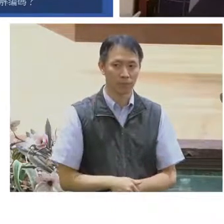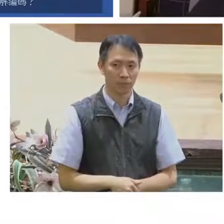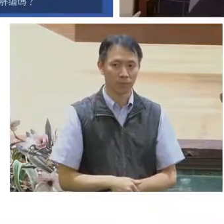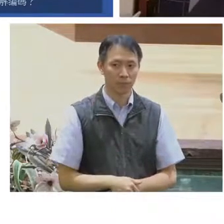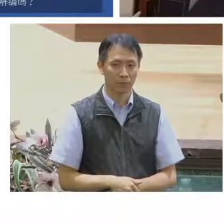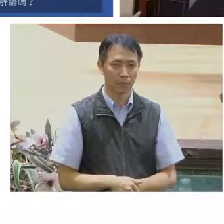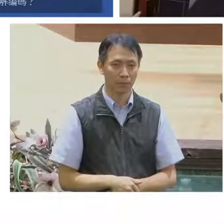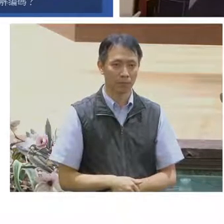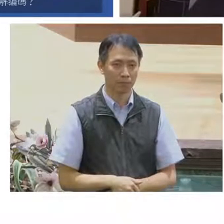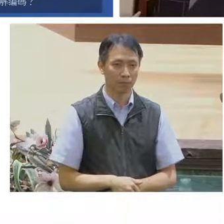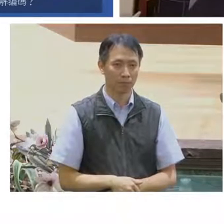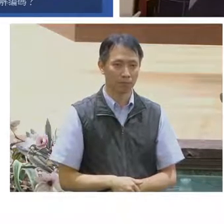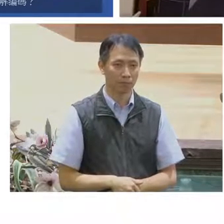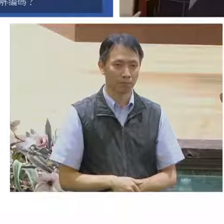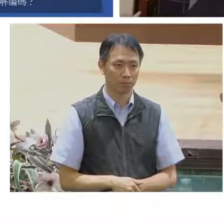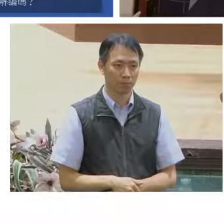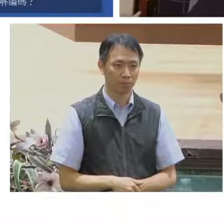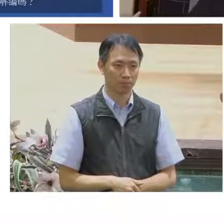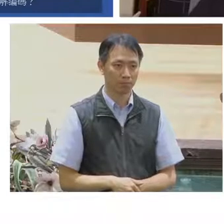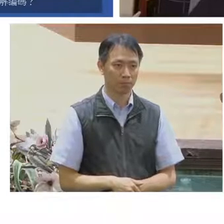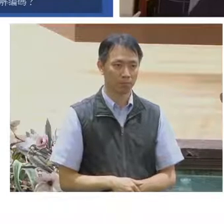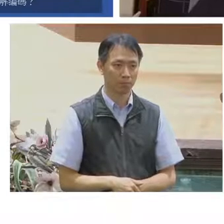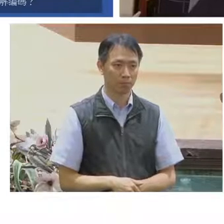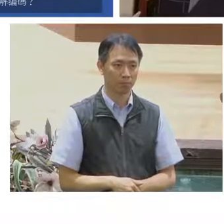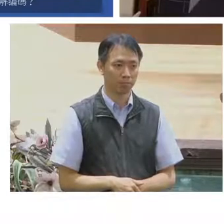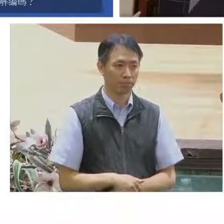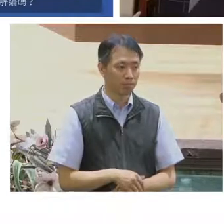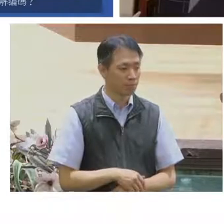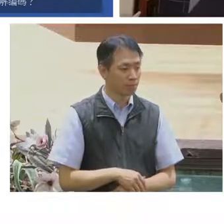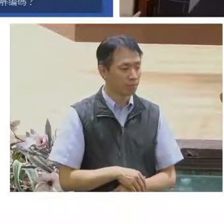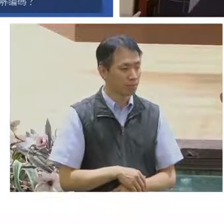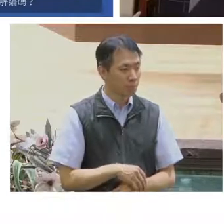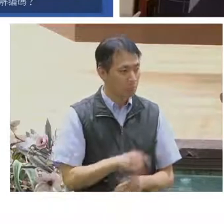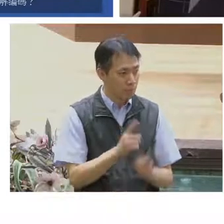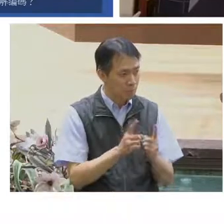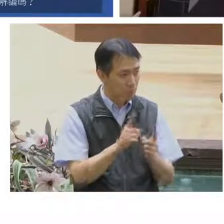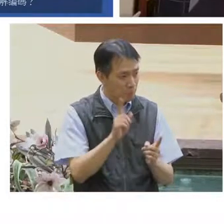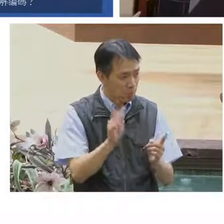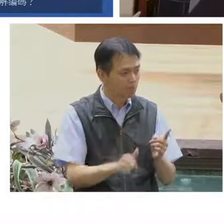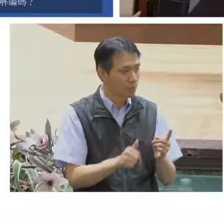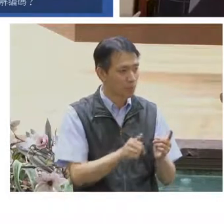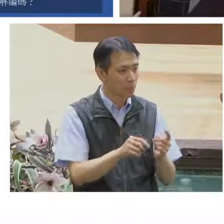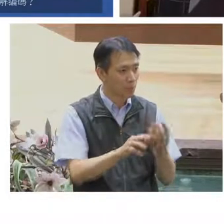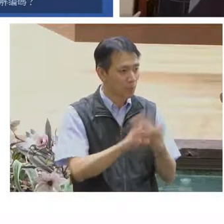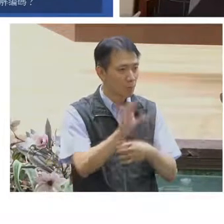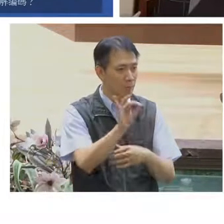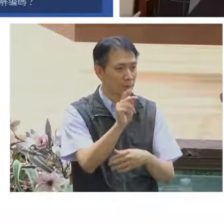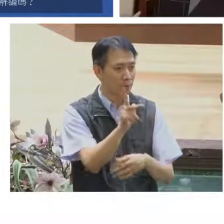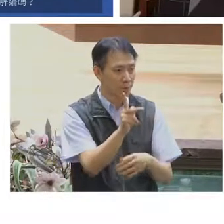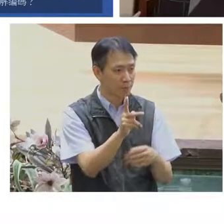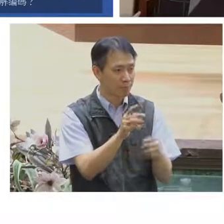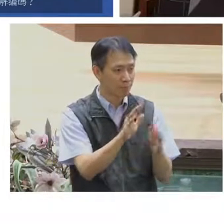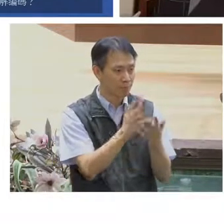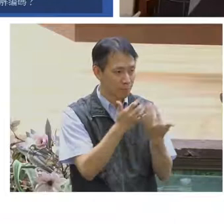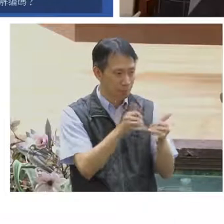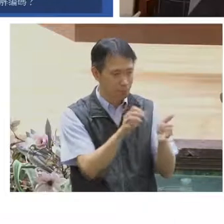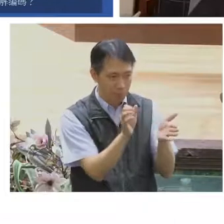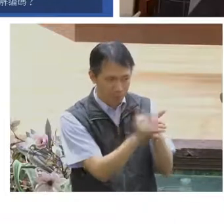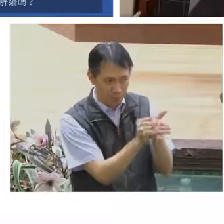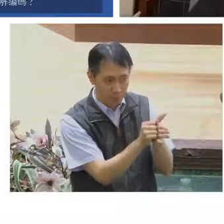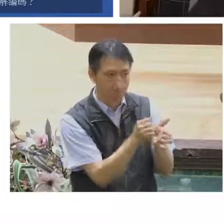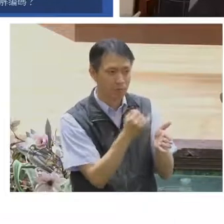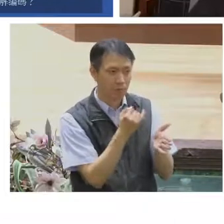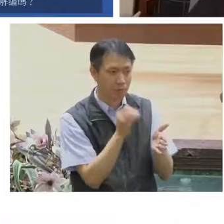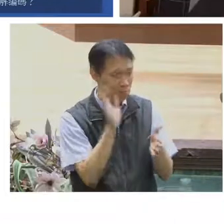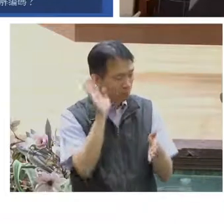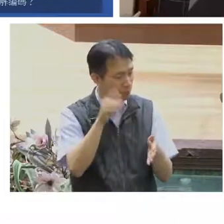可能也要请就是这比较熟悉维基百科有不断有贡献的朋友来帮忙，看他们有没有兴